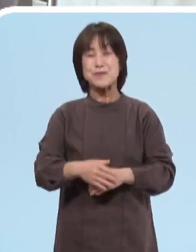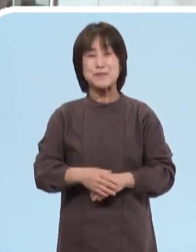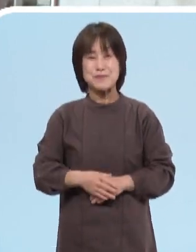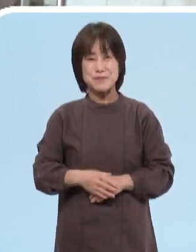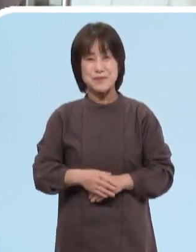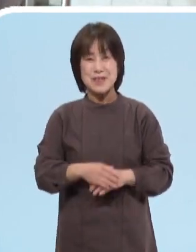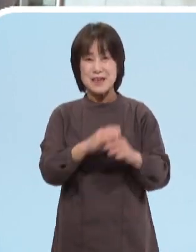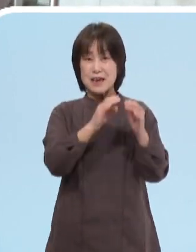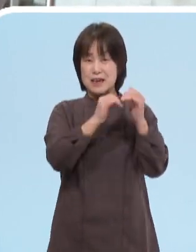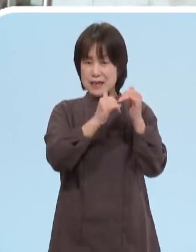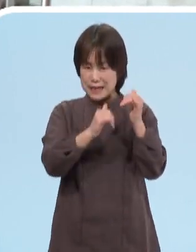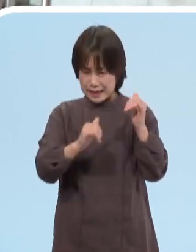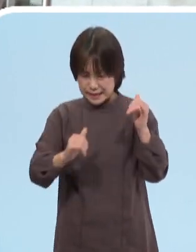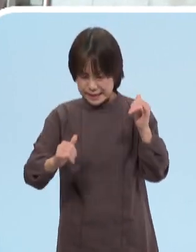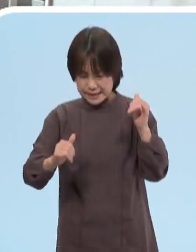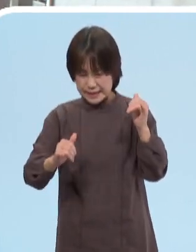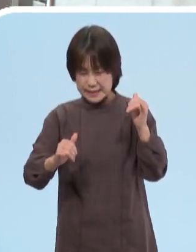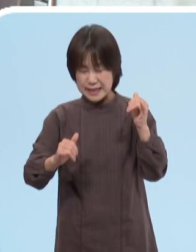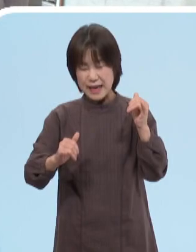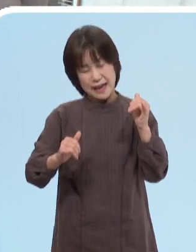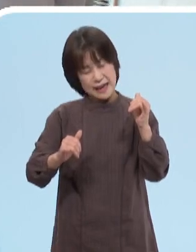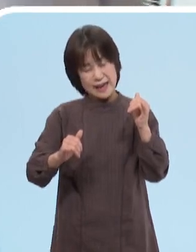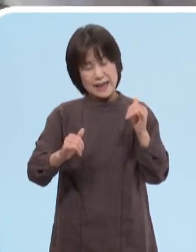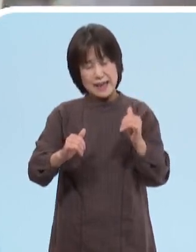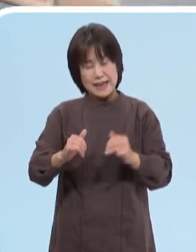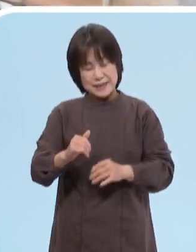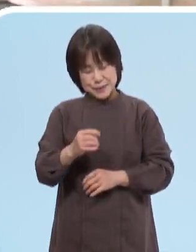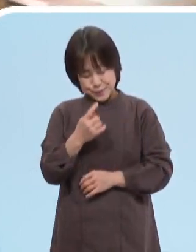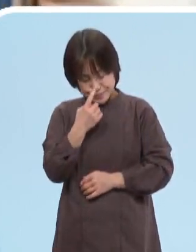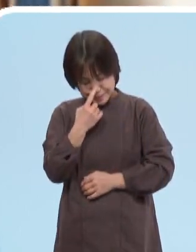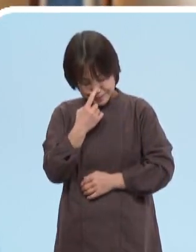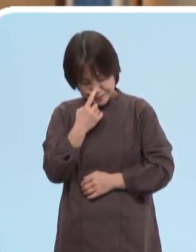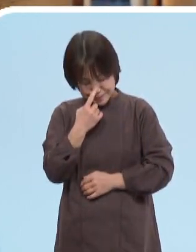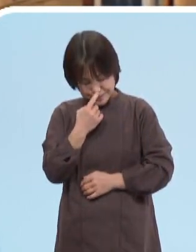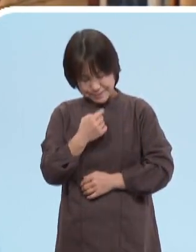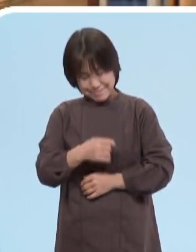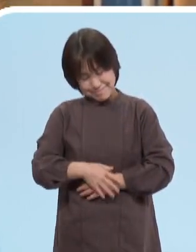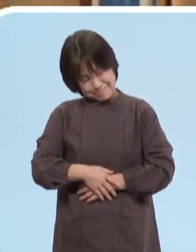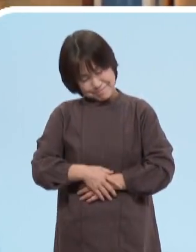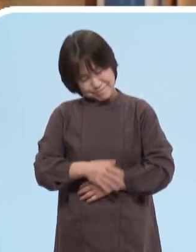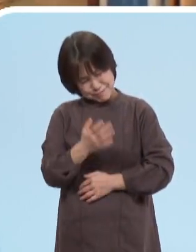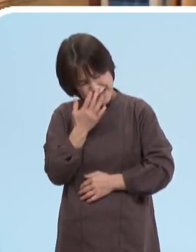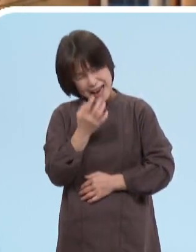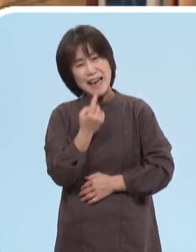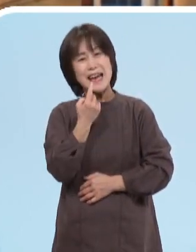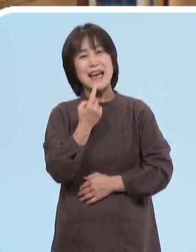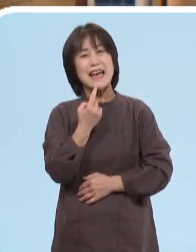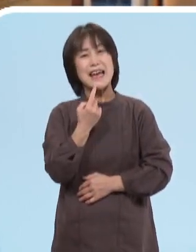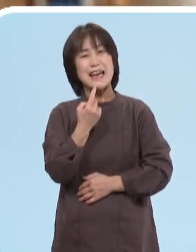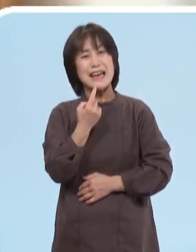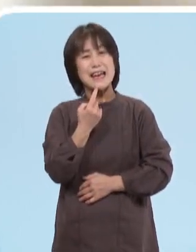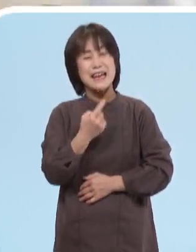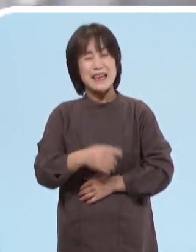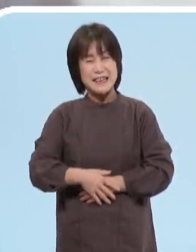。 歴史、 はい、 もうね、私びっくりするぐらい疎いですよ